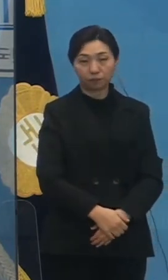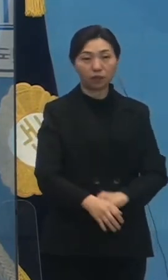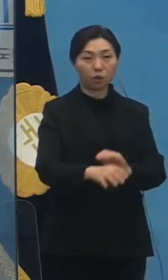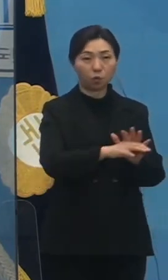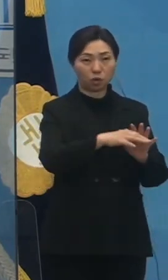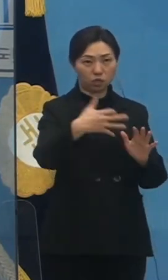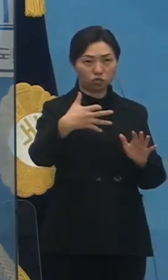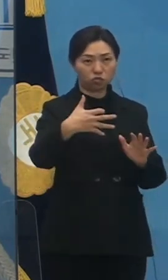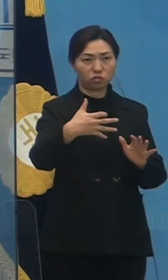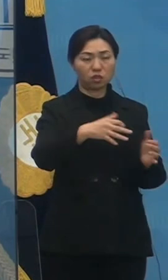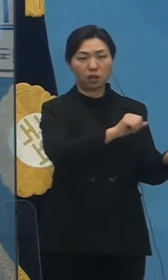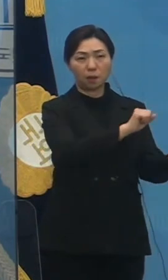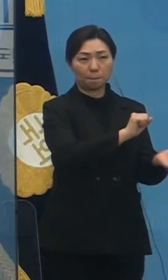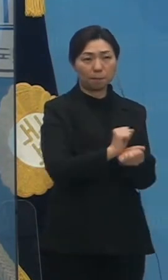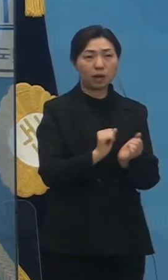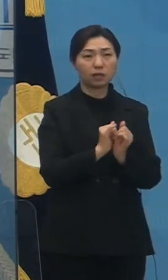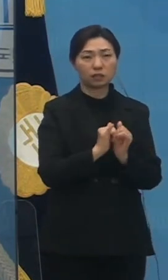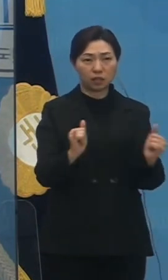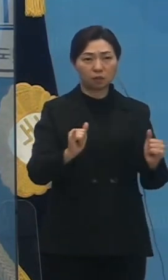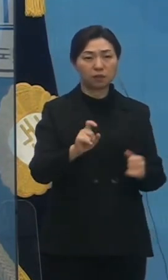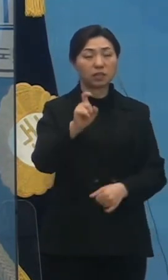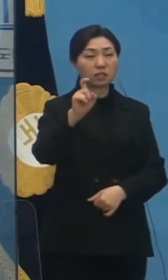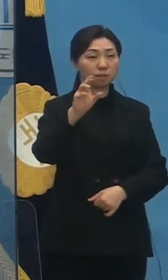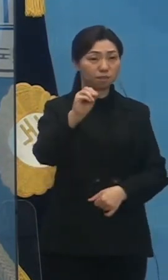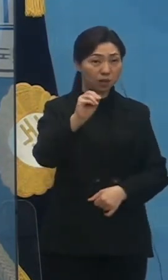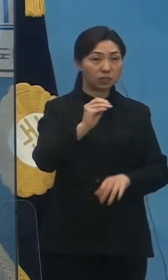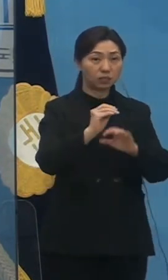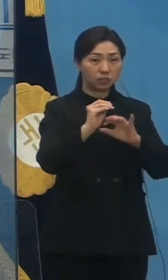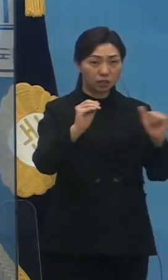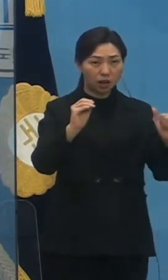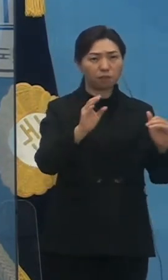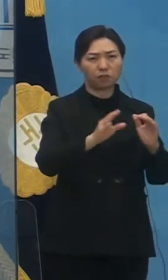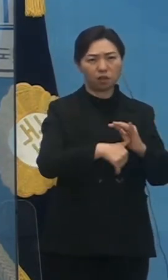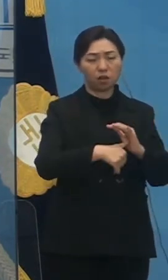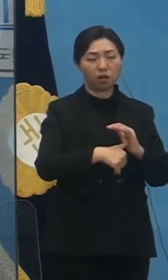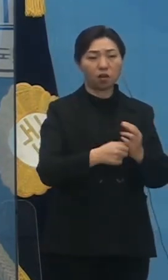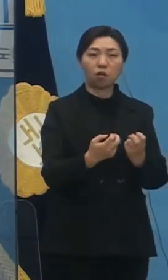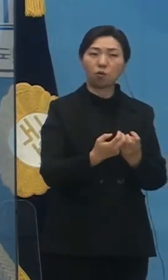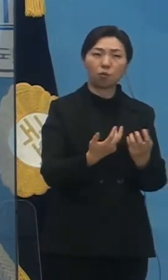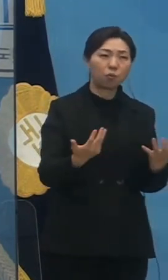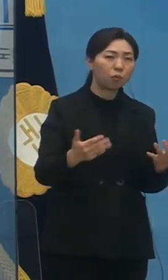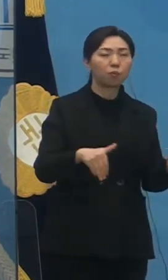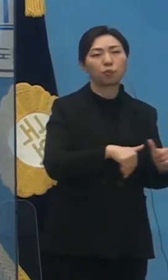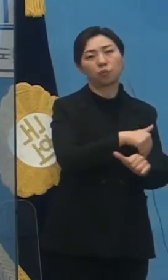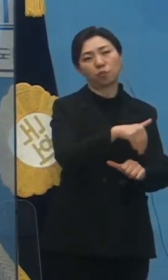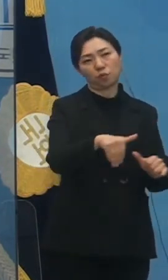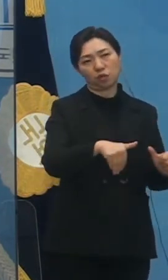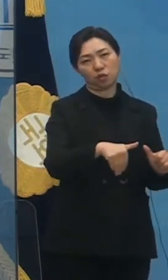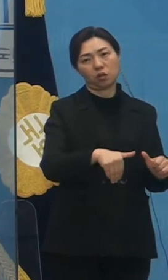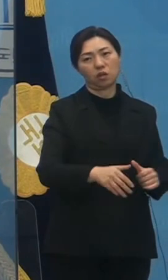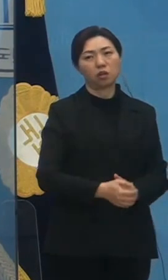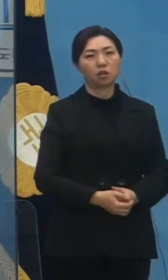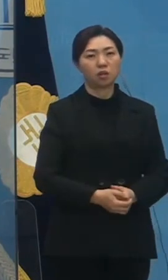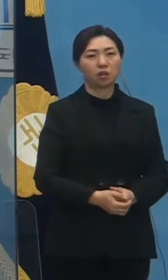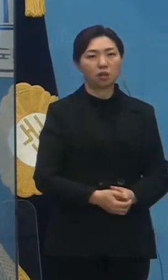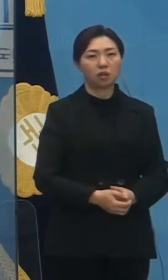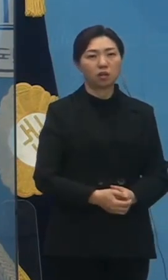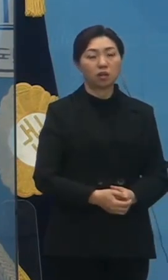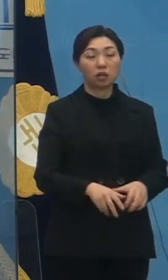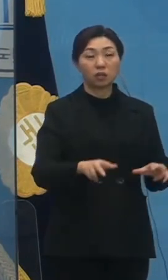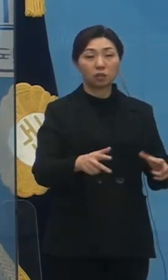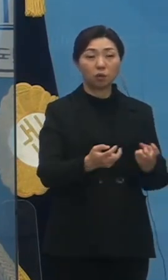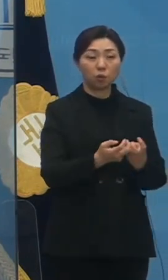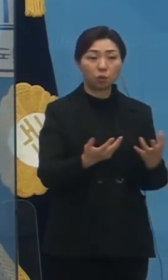코로나19 확진자가 10만 명이면 불가피한 상황입니다. 물론 불가피하게 등교